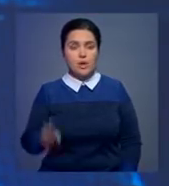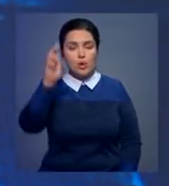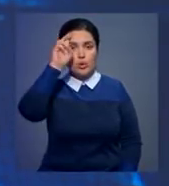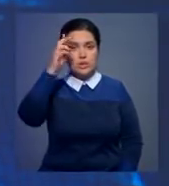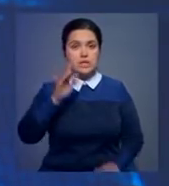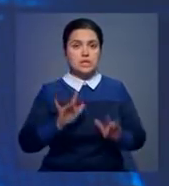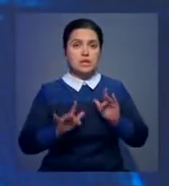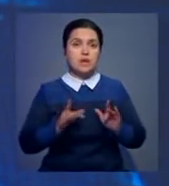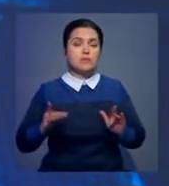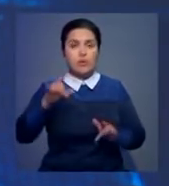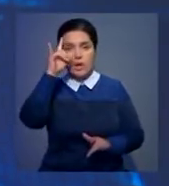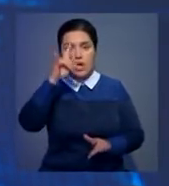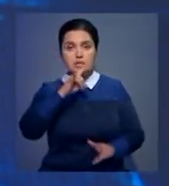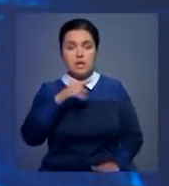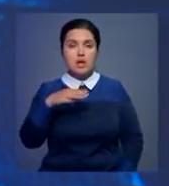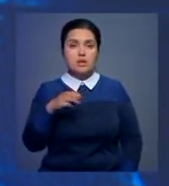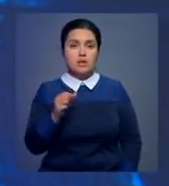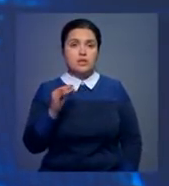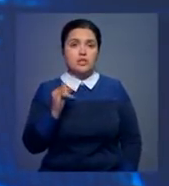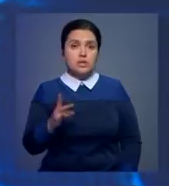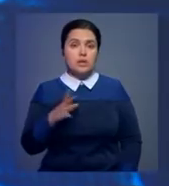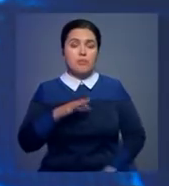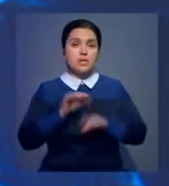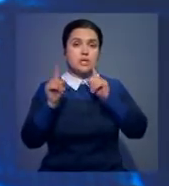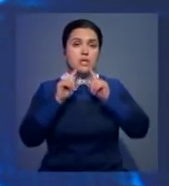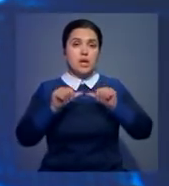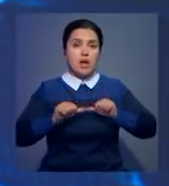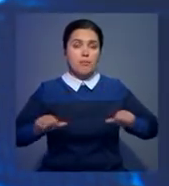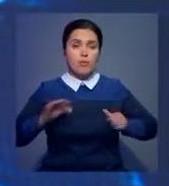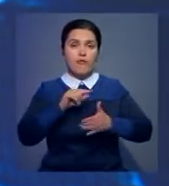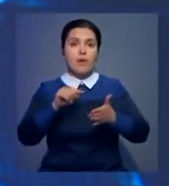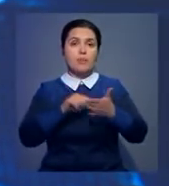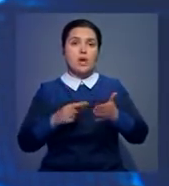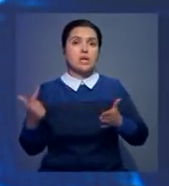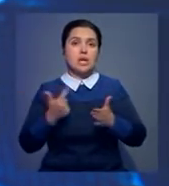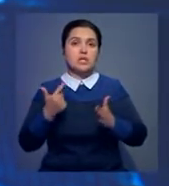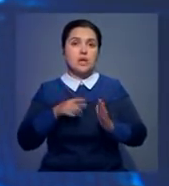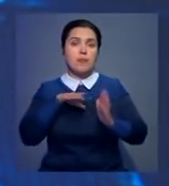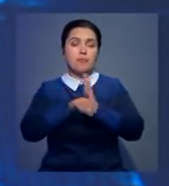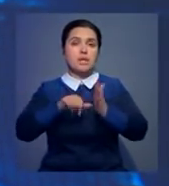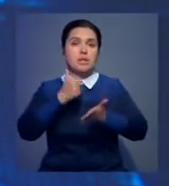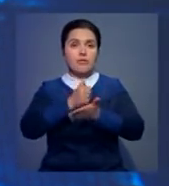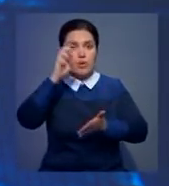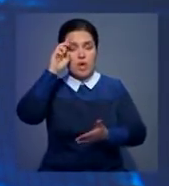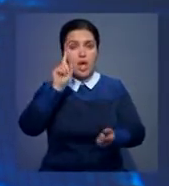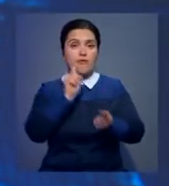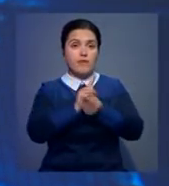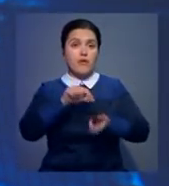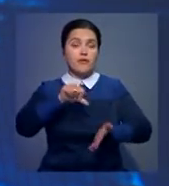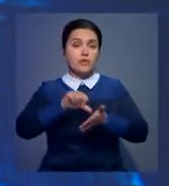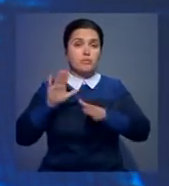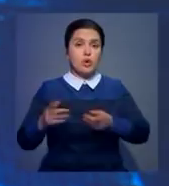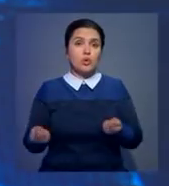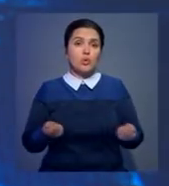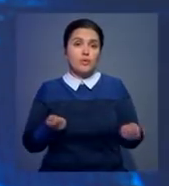Государственный секретарь Республики Казахстан Марат Тажин провел заседание комиссии по вопросам гражданства при президенте страны. На встрече выступила заместитель